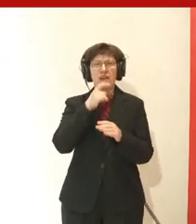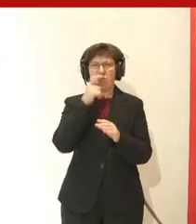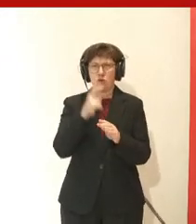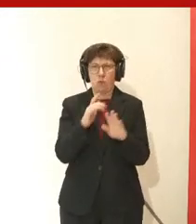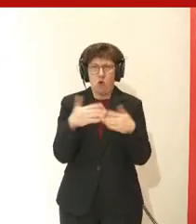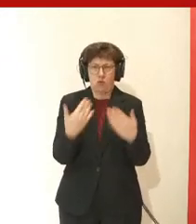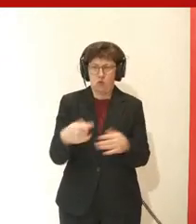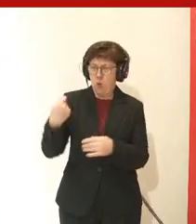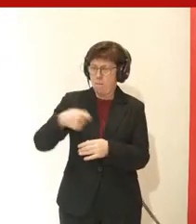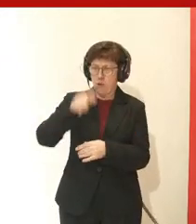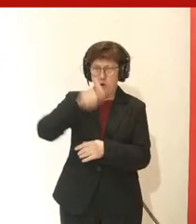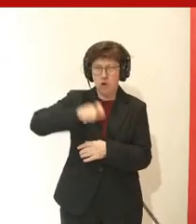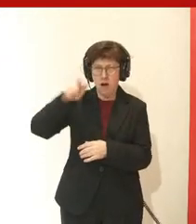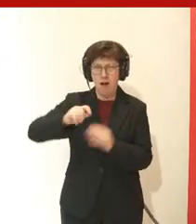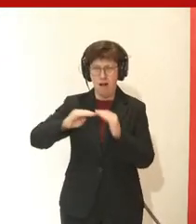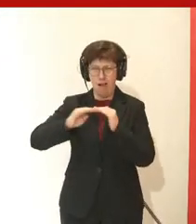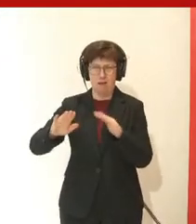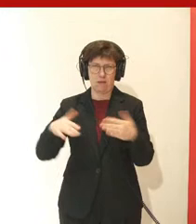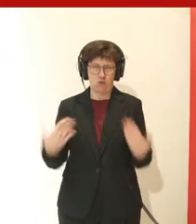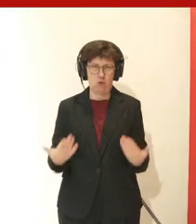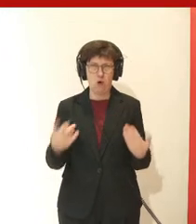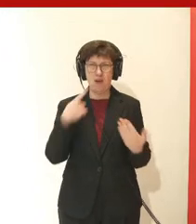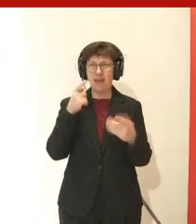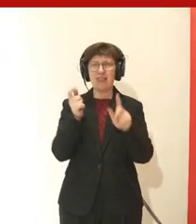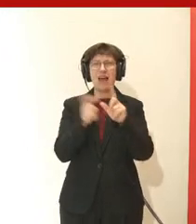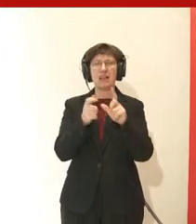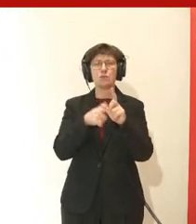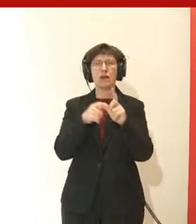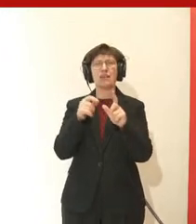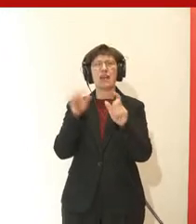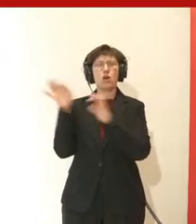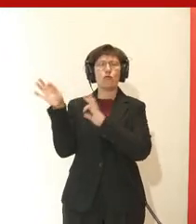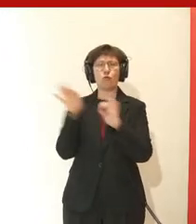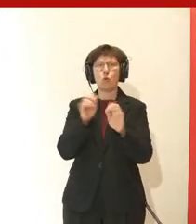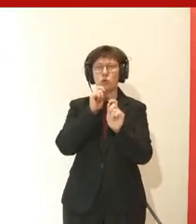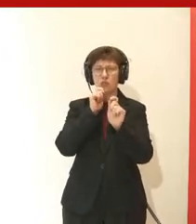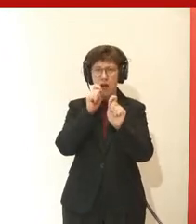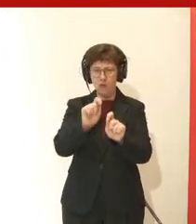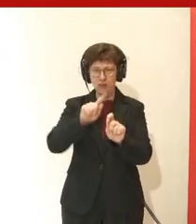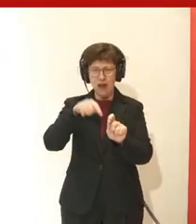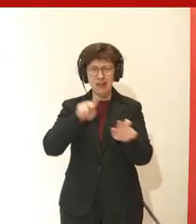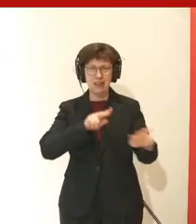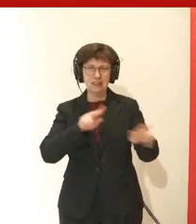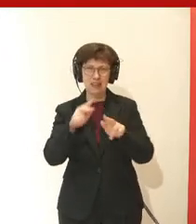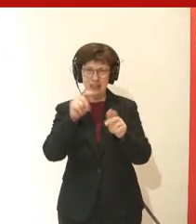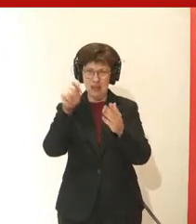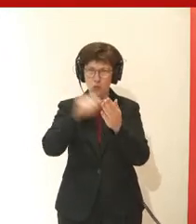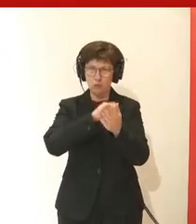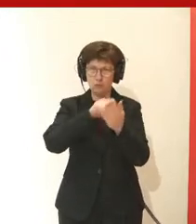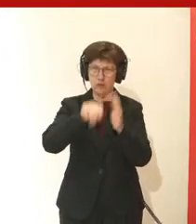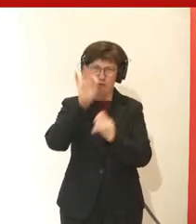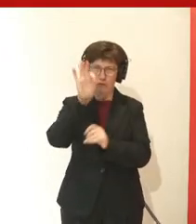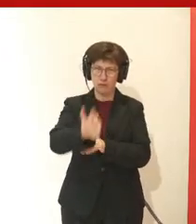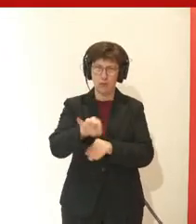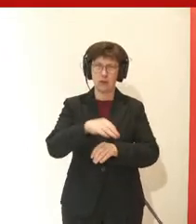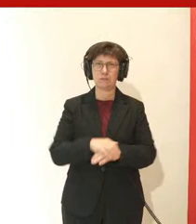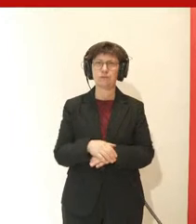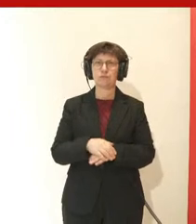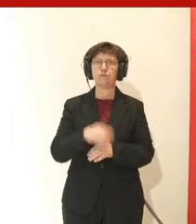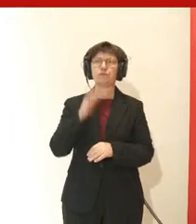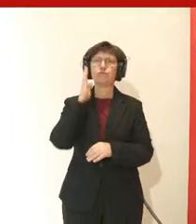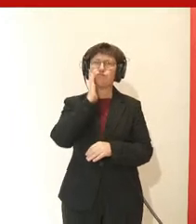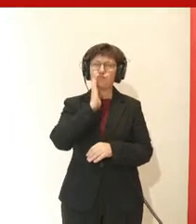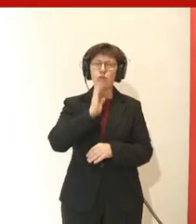die bürgerinnen und bürger dieses landes wenn sie der spd an führungs auftrag für die nächste regierung geht liebe genossen